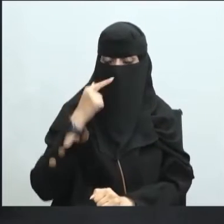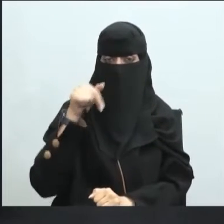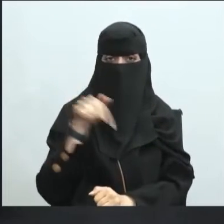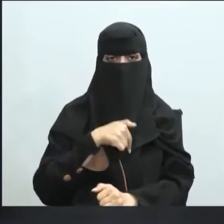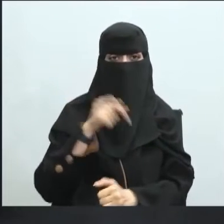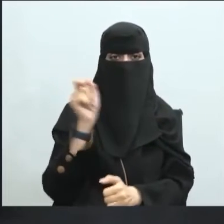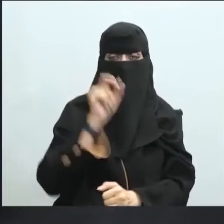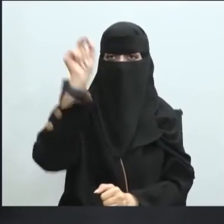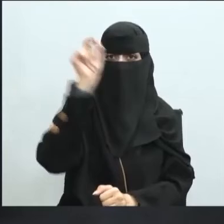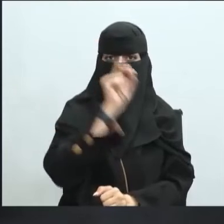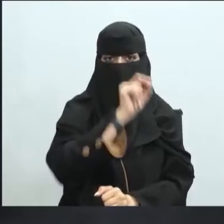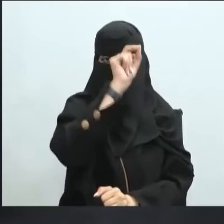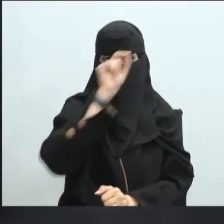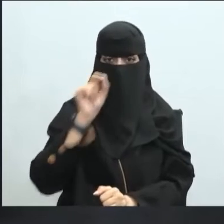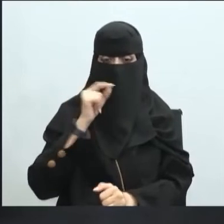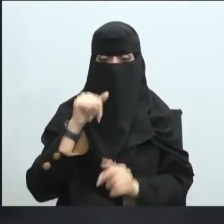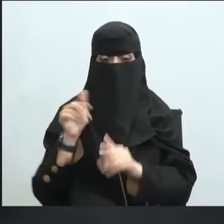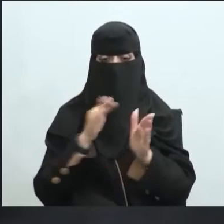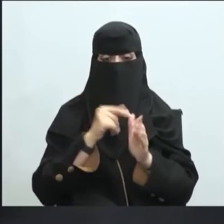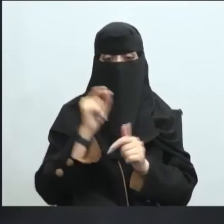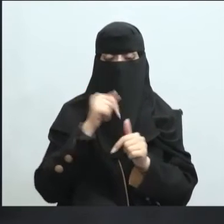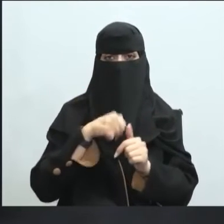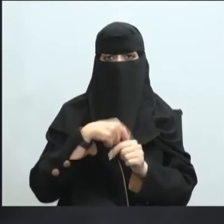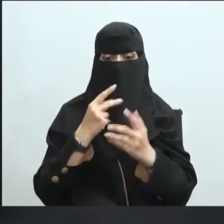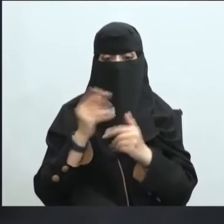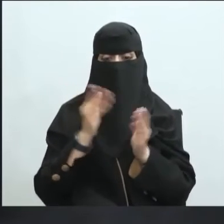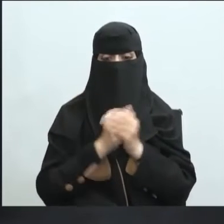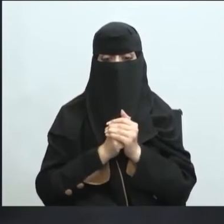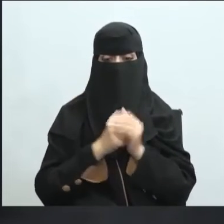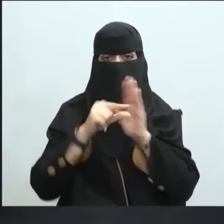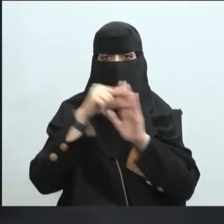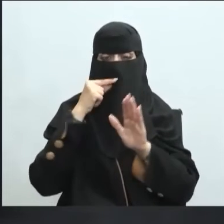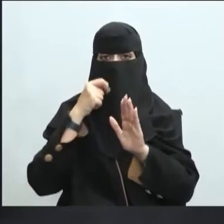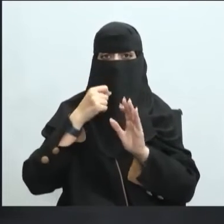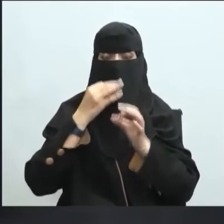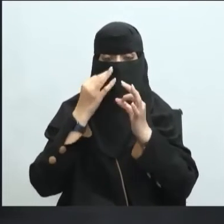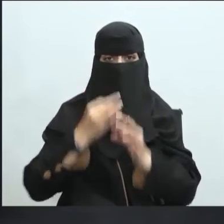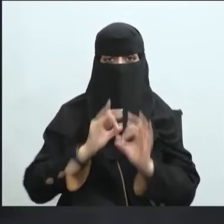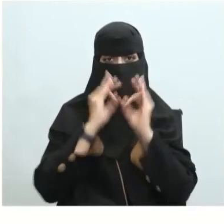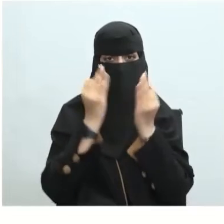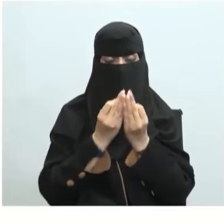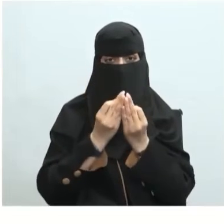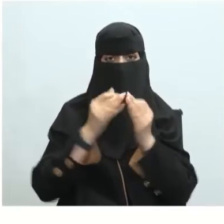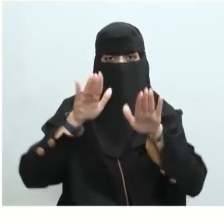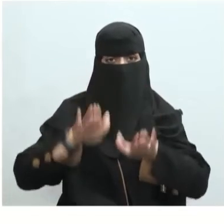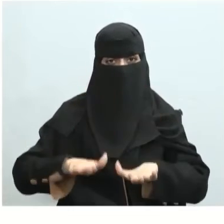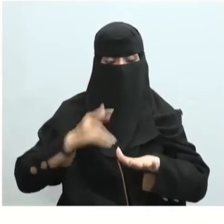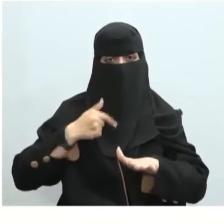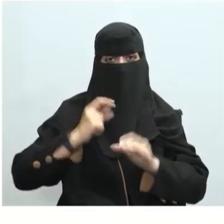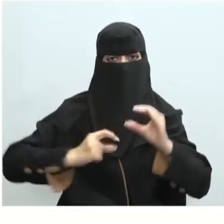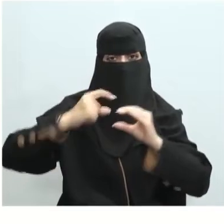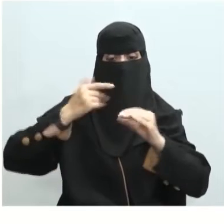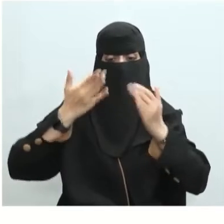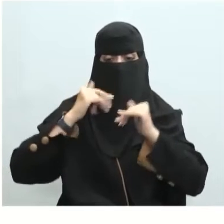تتصل بالاسهم صل الموضوع بالفن المناسب هنا الموضوعات توثيق اجتماع مجلس الاداره وايضا خبر